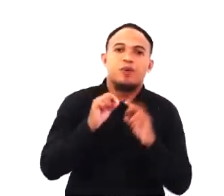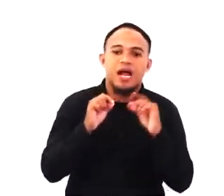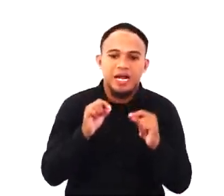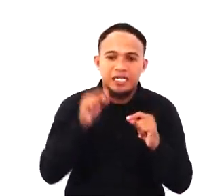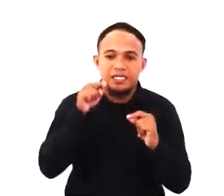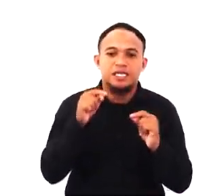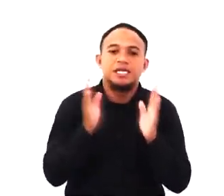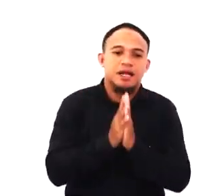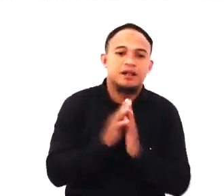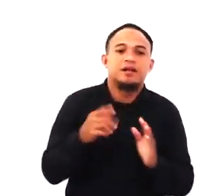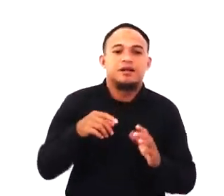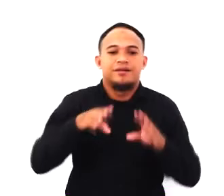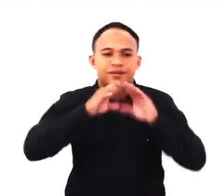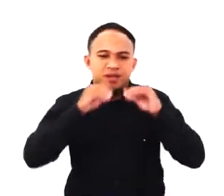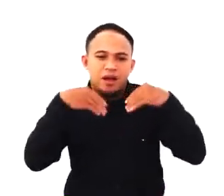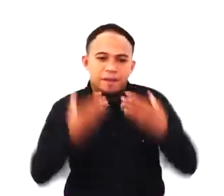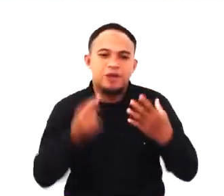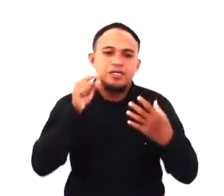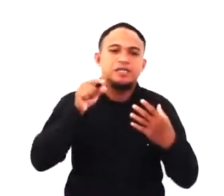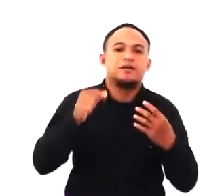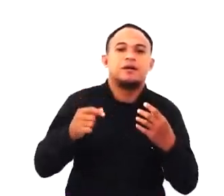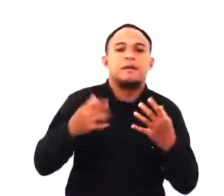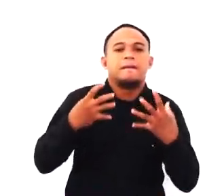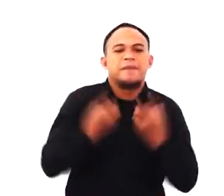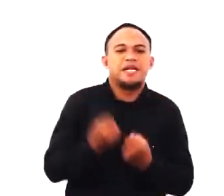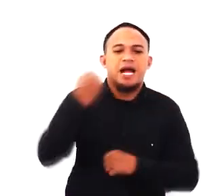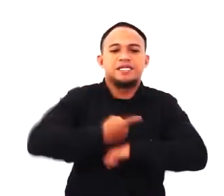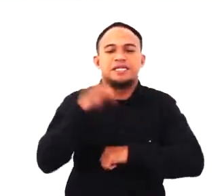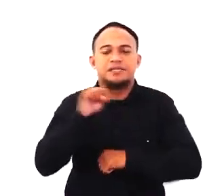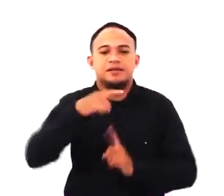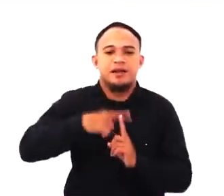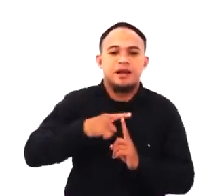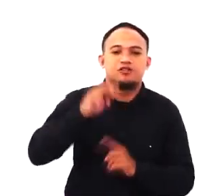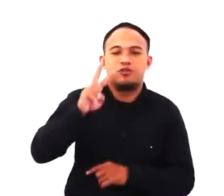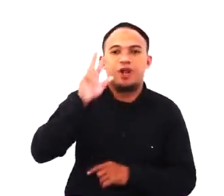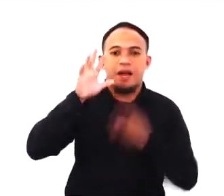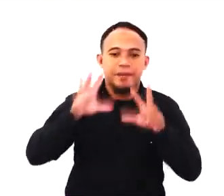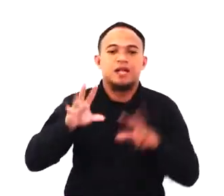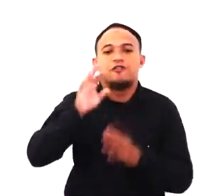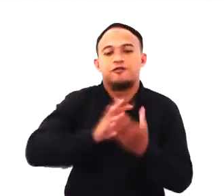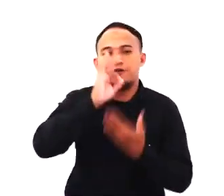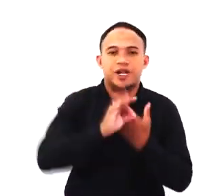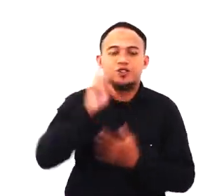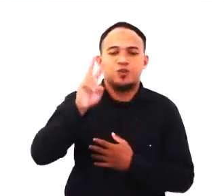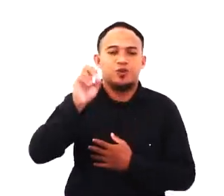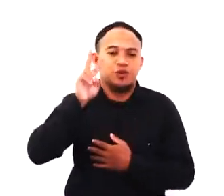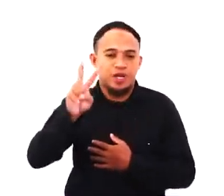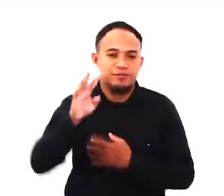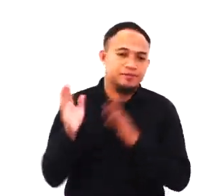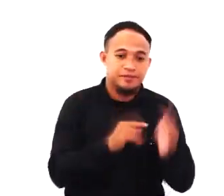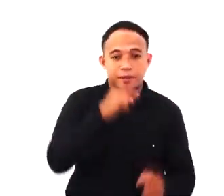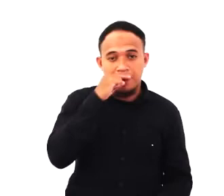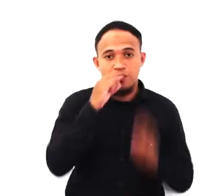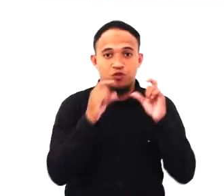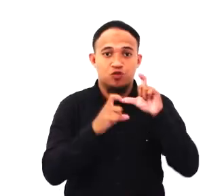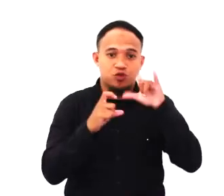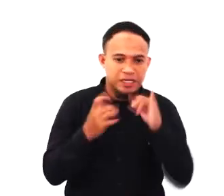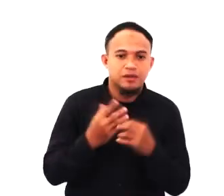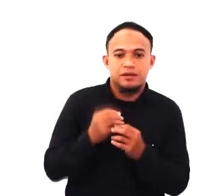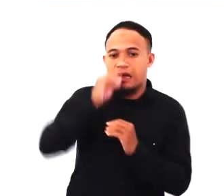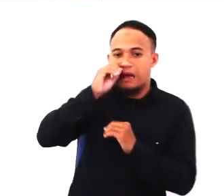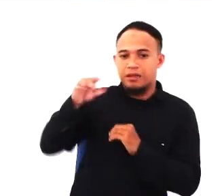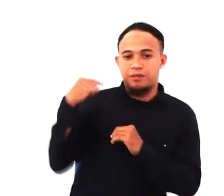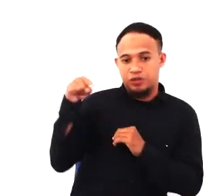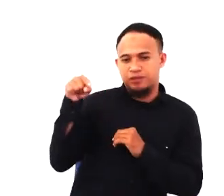Gubernur Gorontalo Rusli Habibie bersama Kepala Dinas PUPR dan jajarannya pada Senin 28